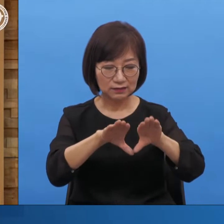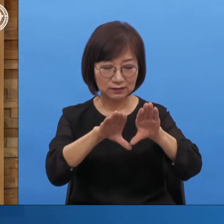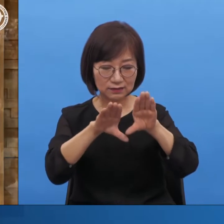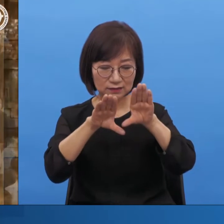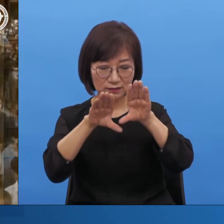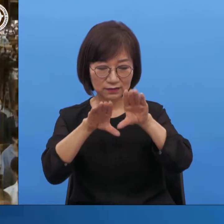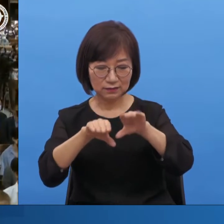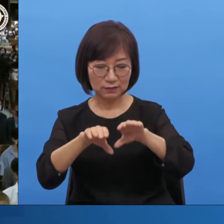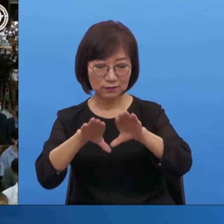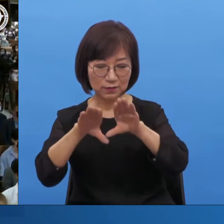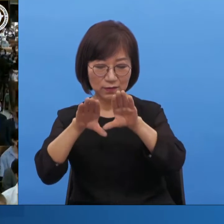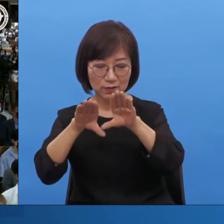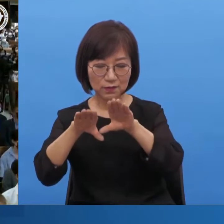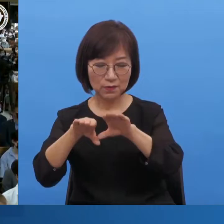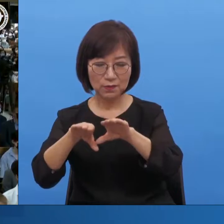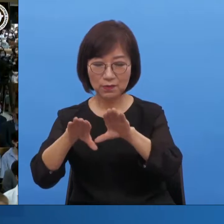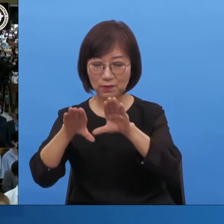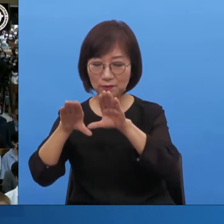믿사옵니다. 그